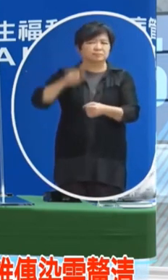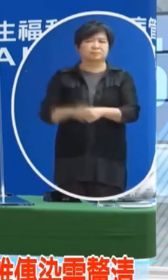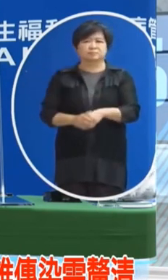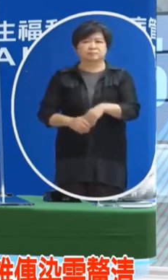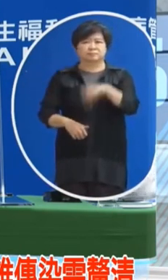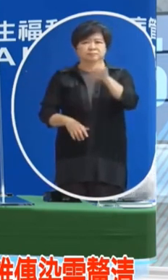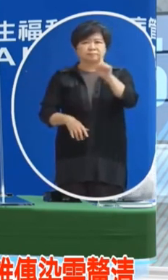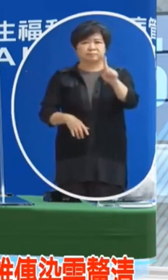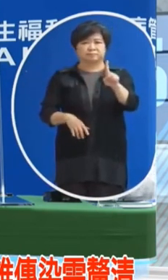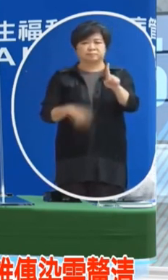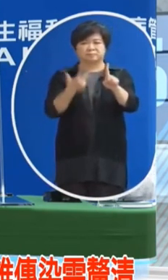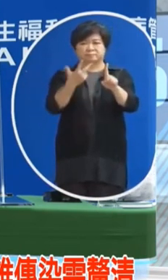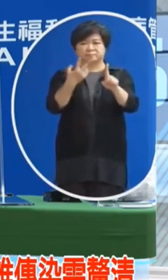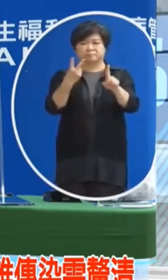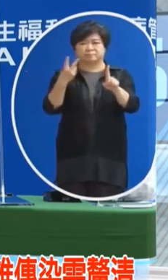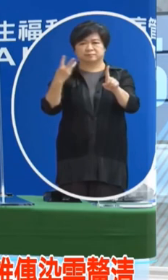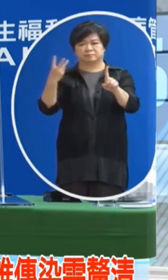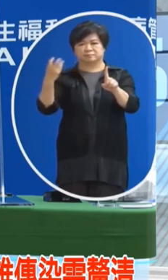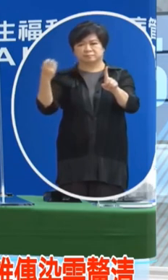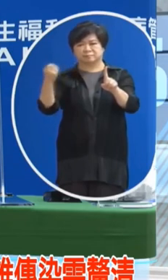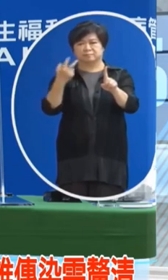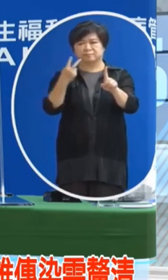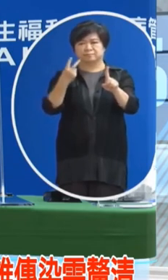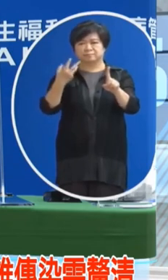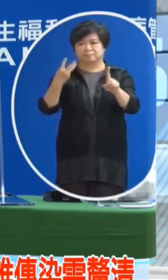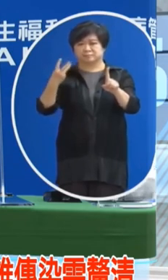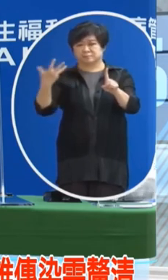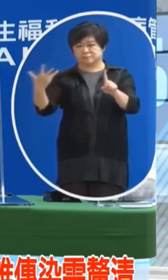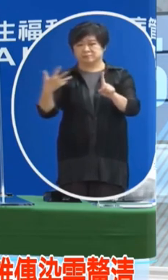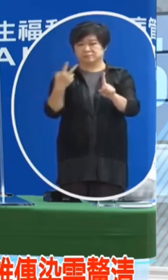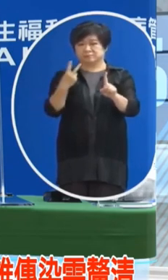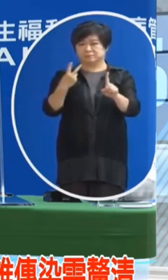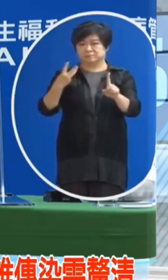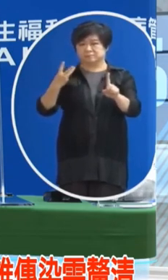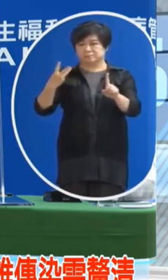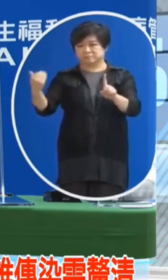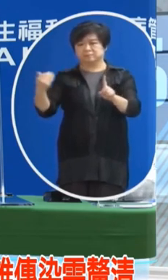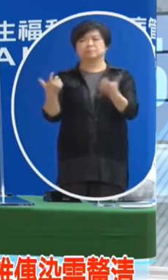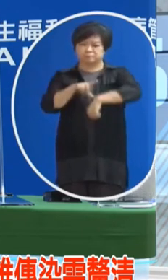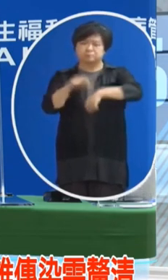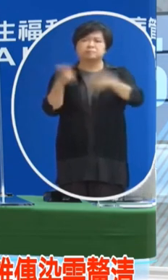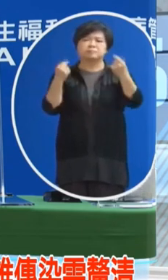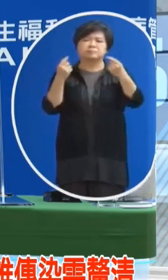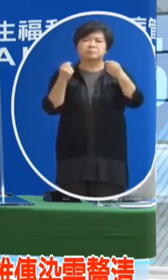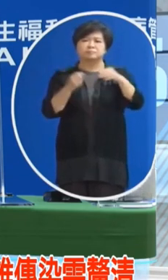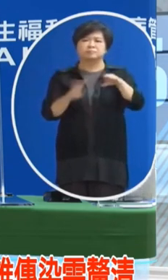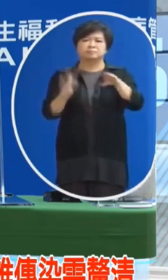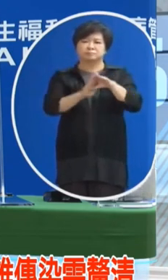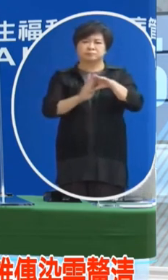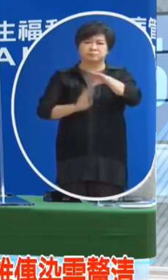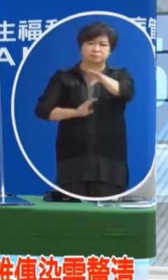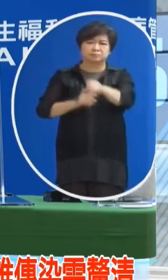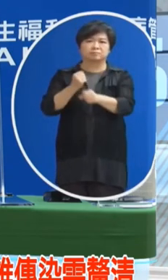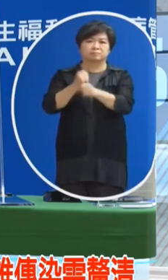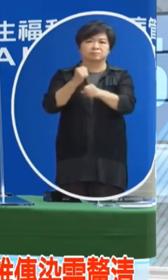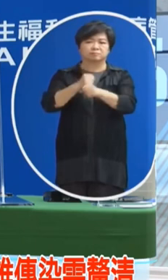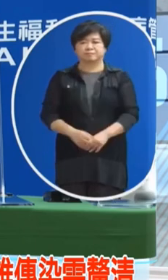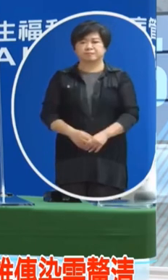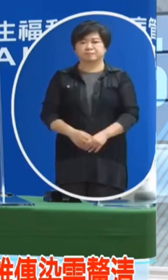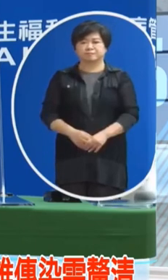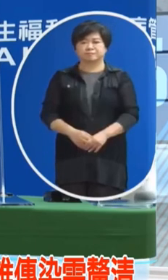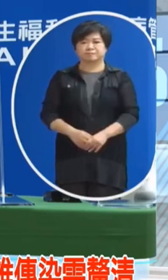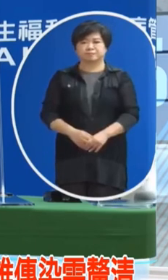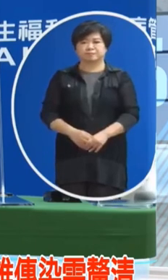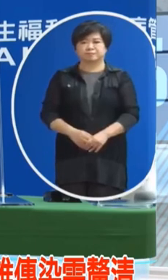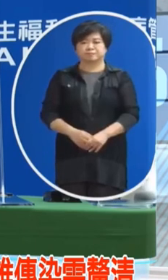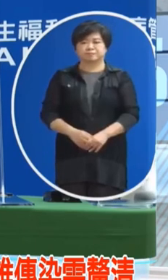人员861人，目前裁减了695人，防疫车队的司机577人，只剩下5人待裁减。在